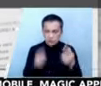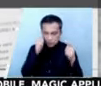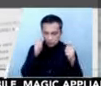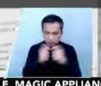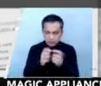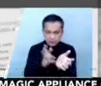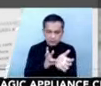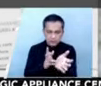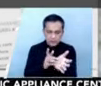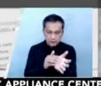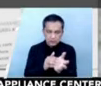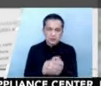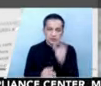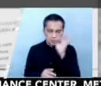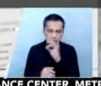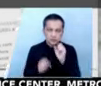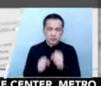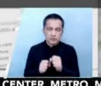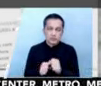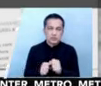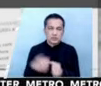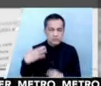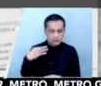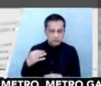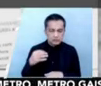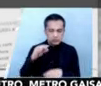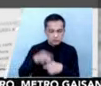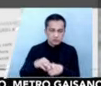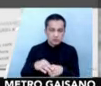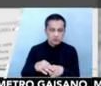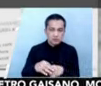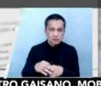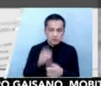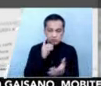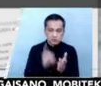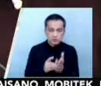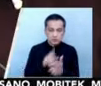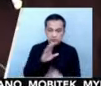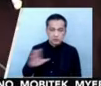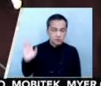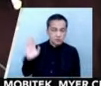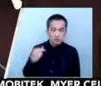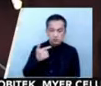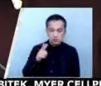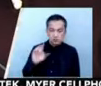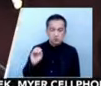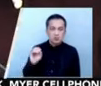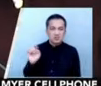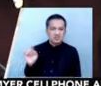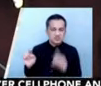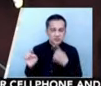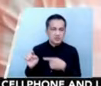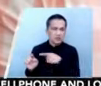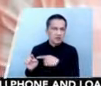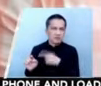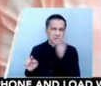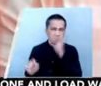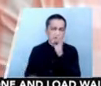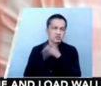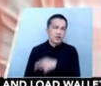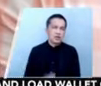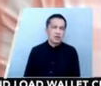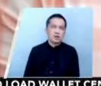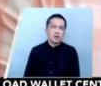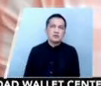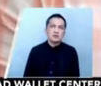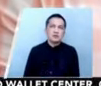ang maaring tumakbo sa eleksyon at sa mga dokumentong pinanumpaan ni Go ay sinabi niyang Pilipino siya. Alamin natin,